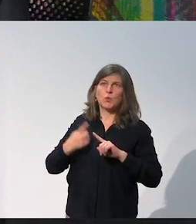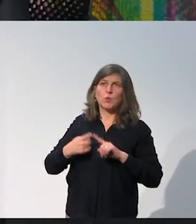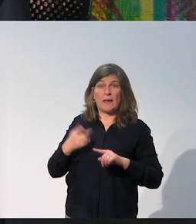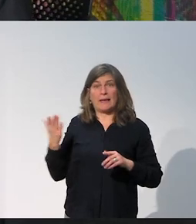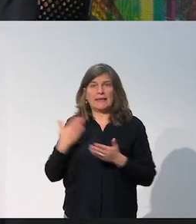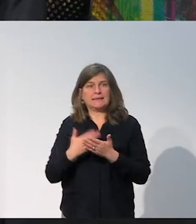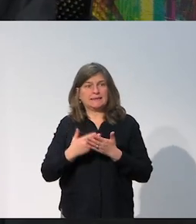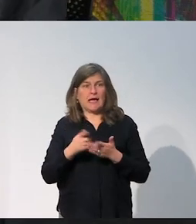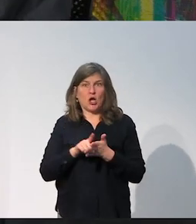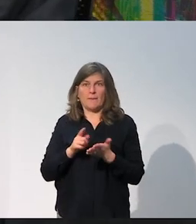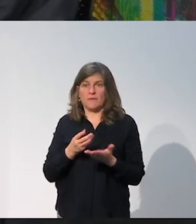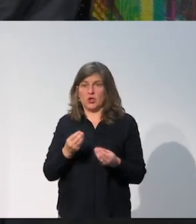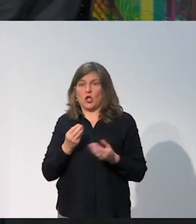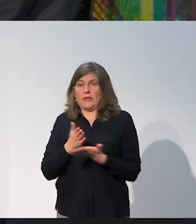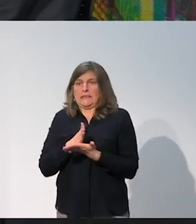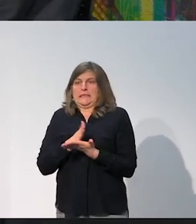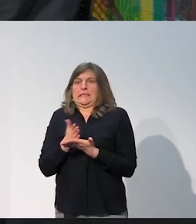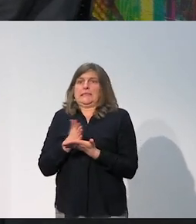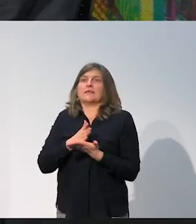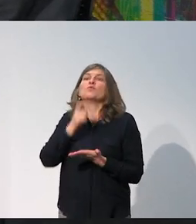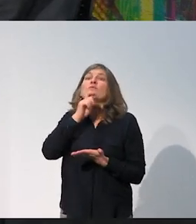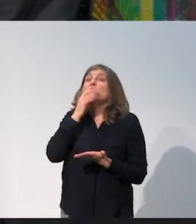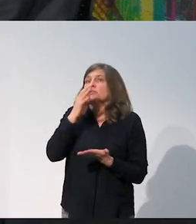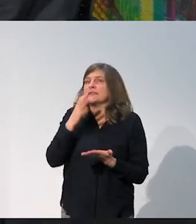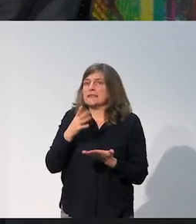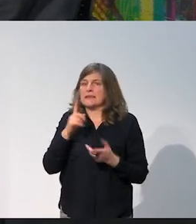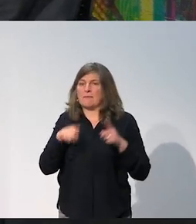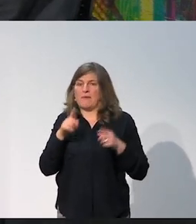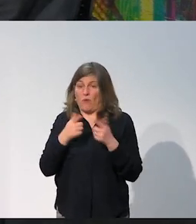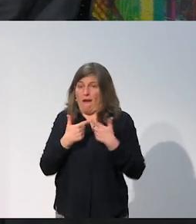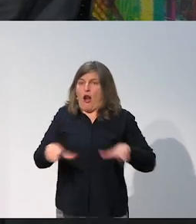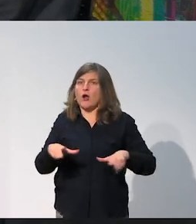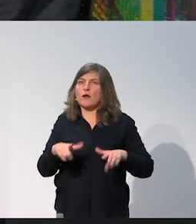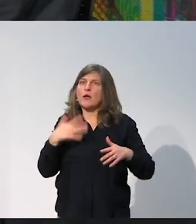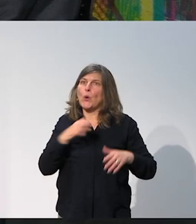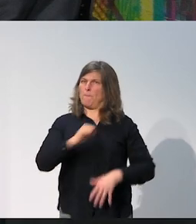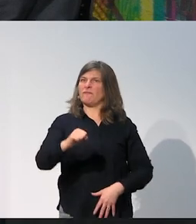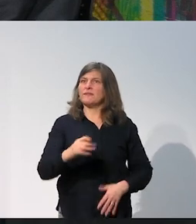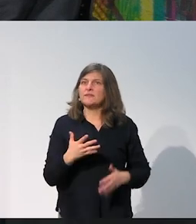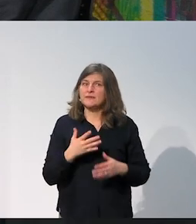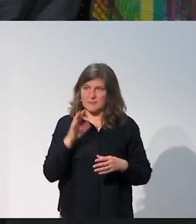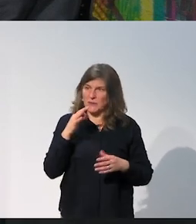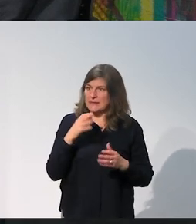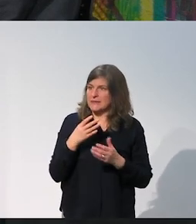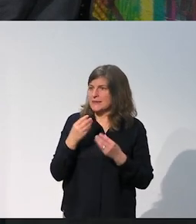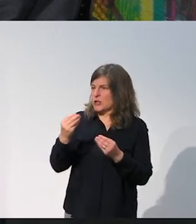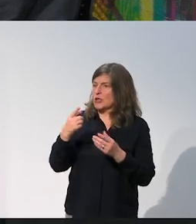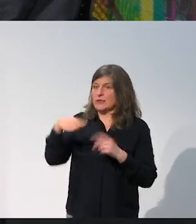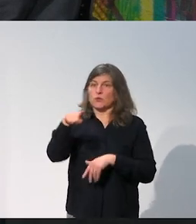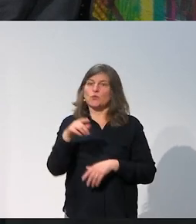raide. J'ai dit tout à l'heure, hein. La corde raide de la langue, c'est ça. C'est-à-dire que, vous voyez, là,